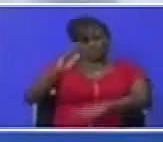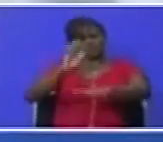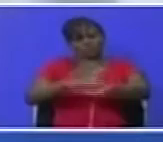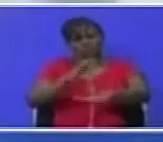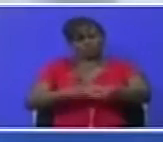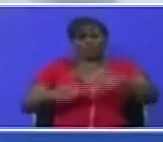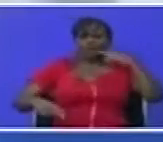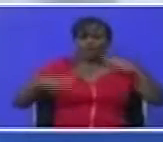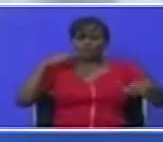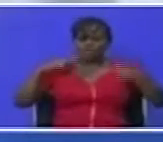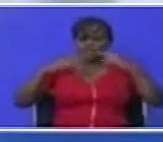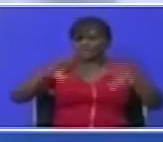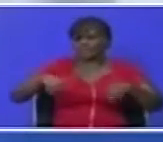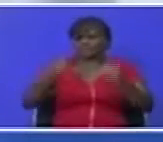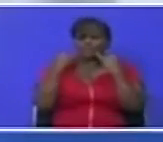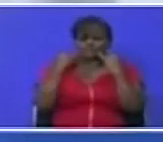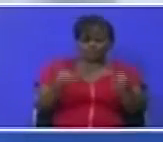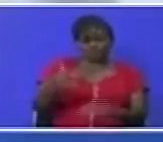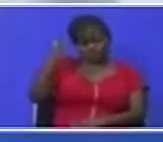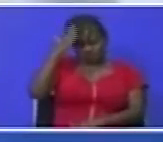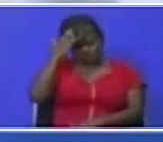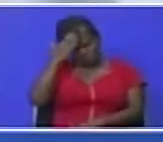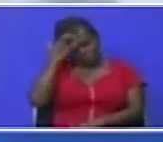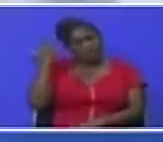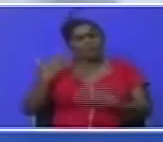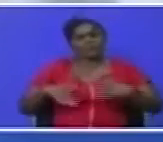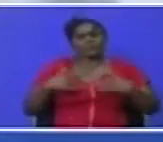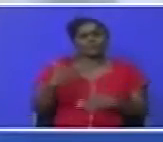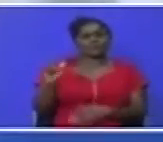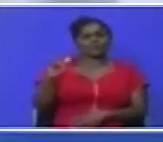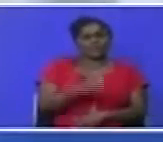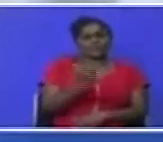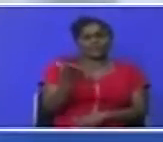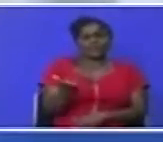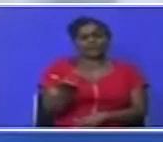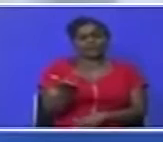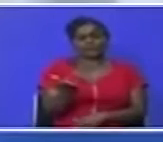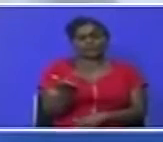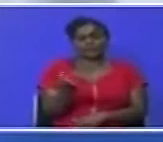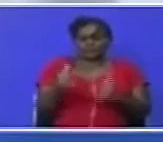inajua, tumewapatia hiyo information na wanajua ambao wale ambao watakuwa nakaa katika hiyo mikahawa. Kwa hivyo